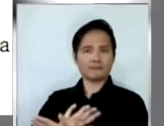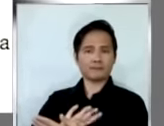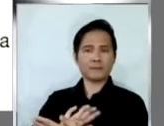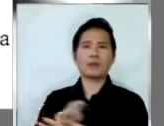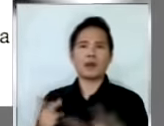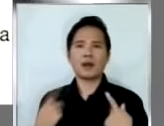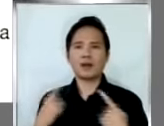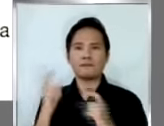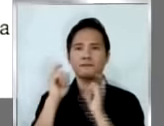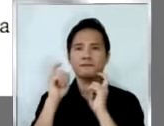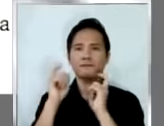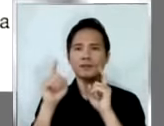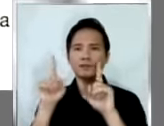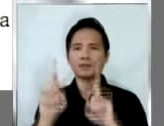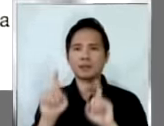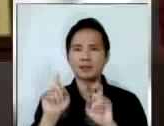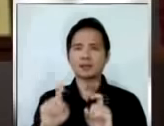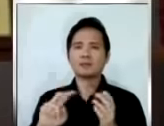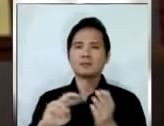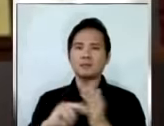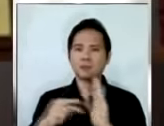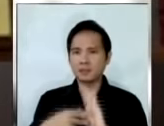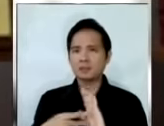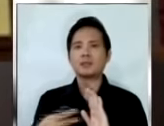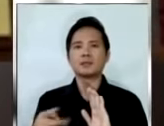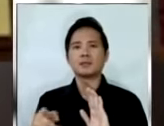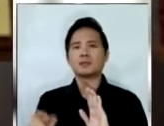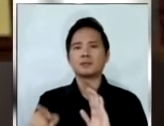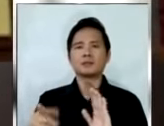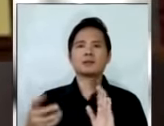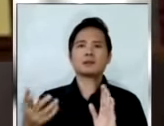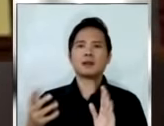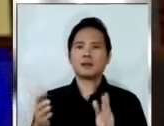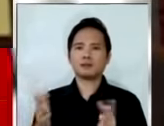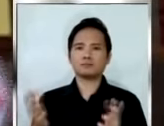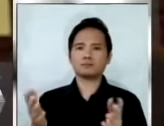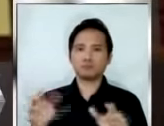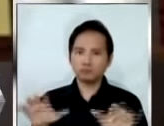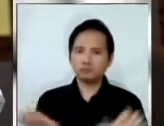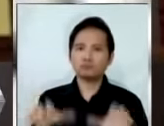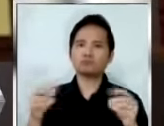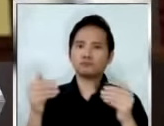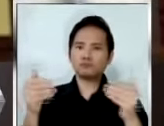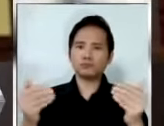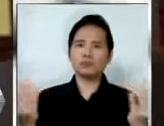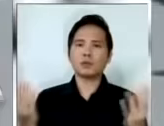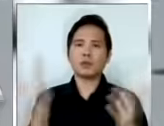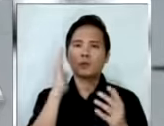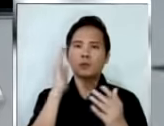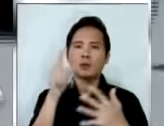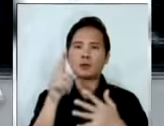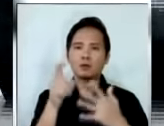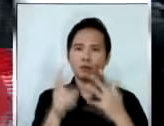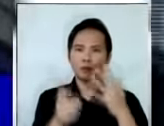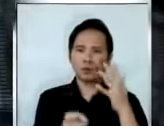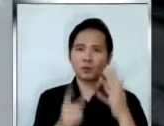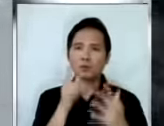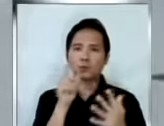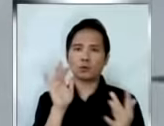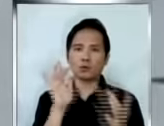mga pagpupulong kasama ang ilan pang mayor ng Cebu. Nagsasagawa na ng contact tracing sa mga nakasalamuha ni Mayor Shimura. Dano